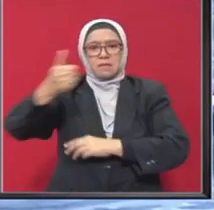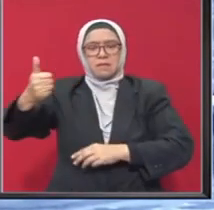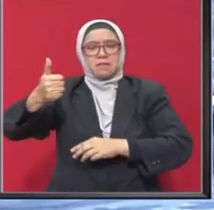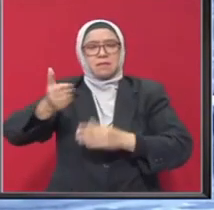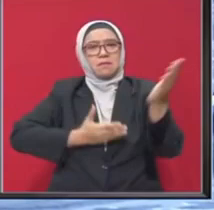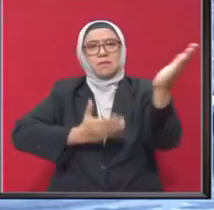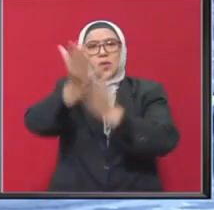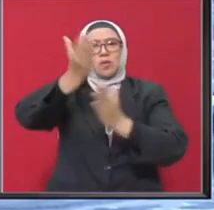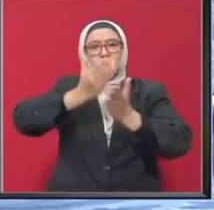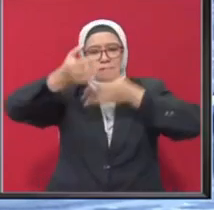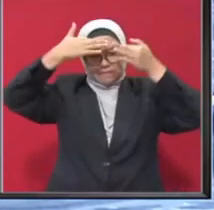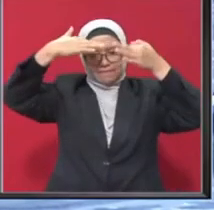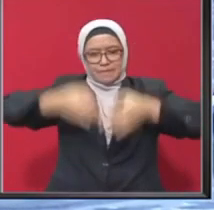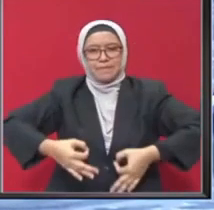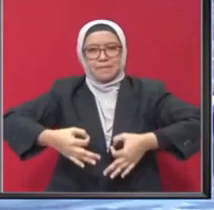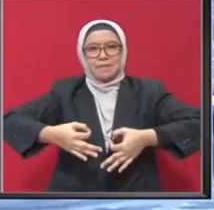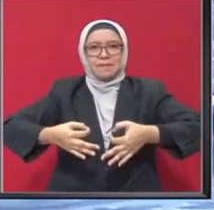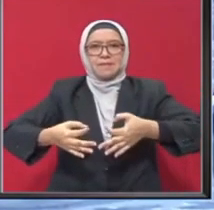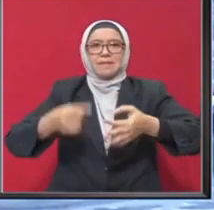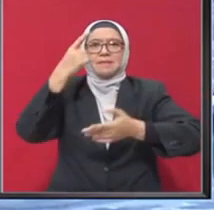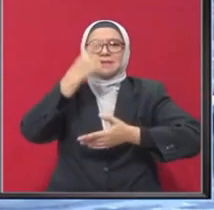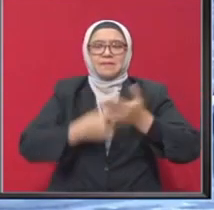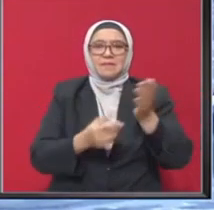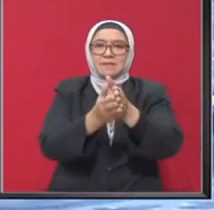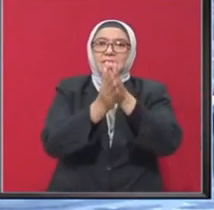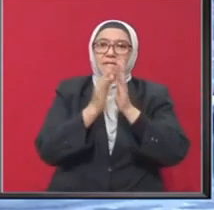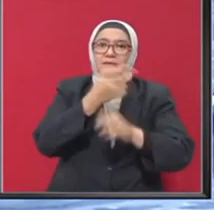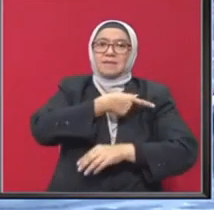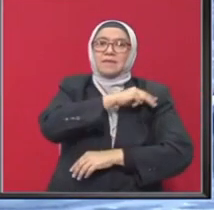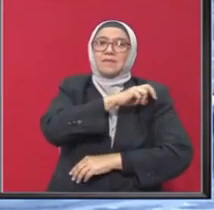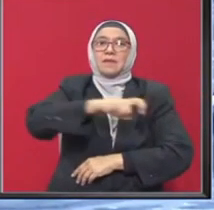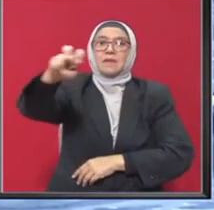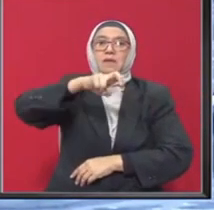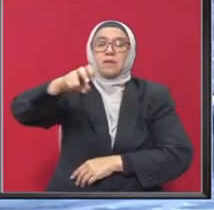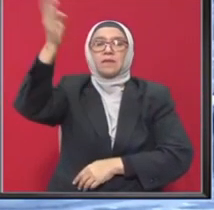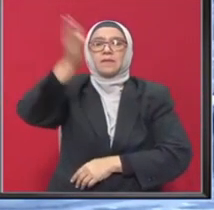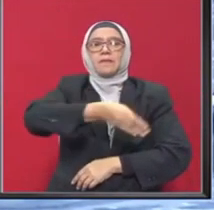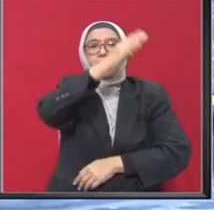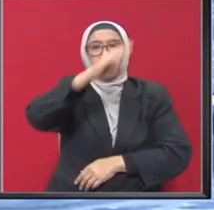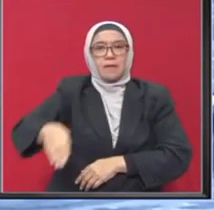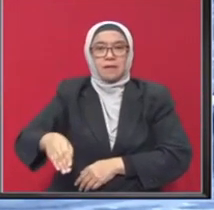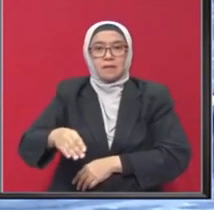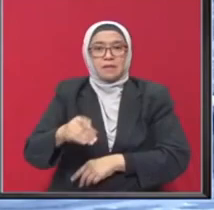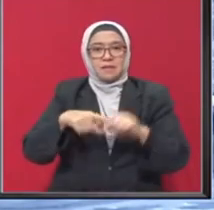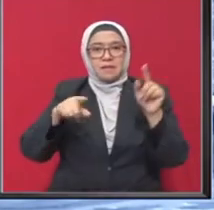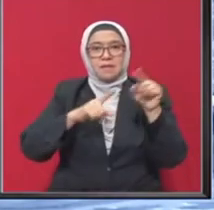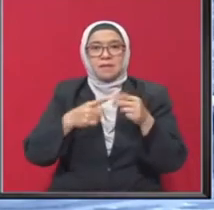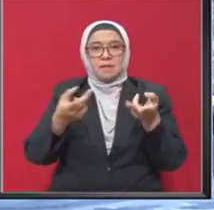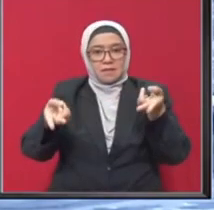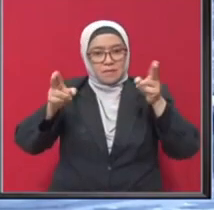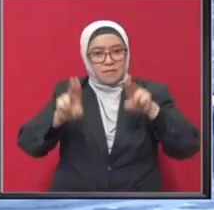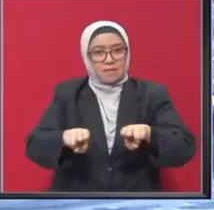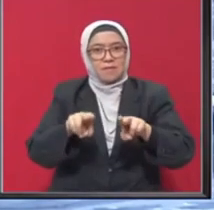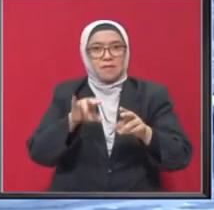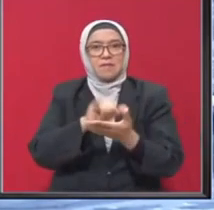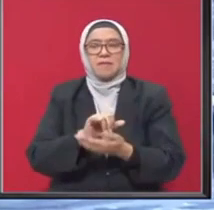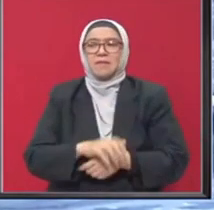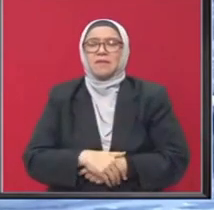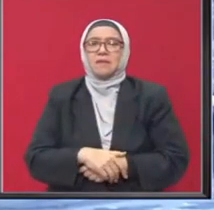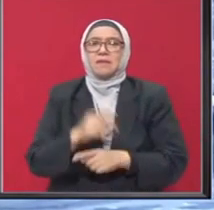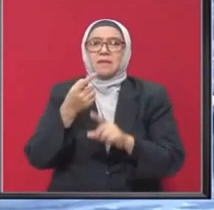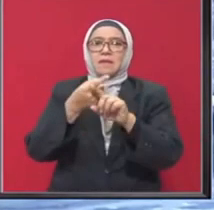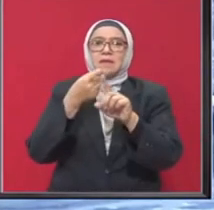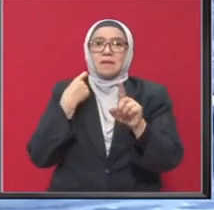sebagaimana yang di pohon oleh Kementerian pengangkutan Untuk membatalkan kontrak ini dana akibat